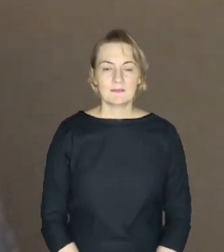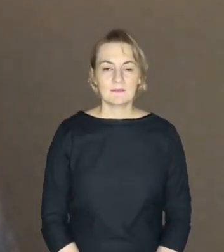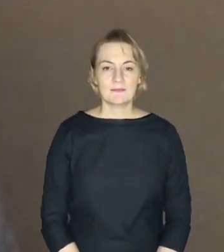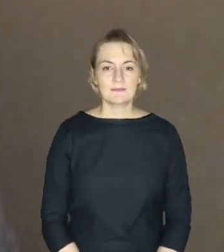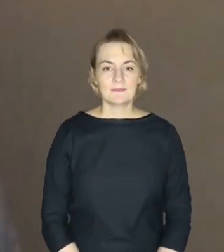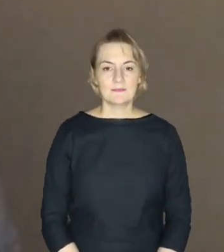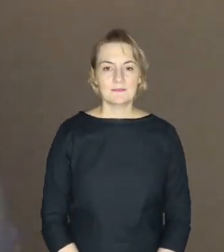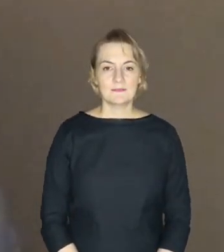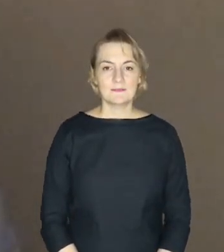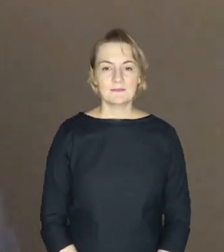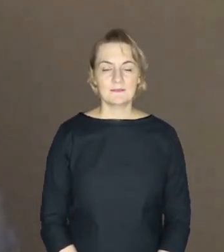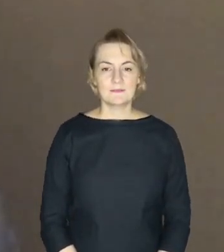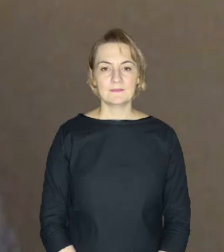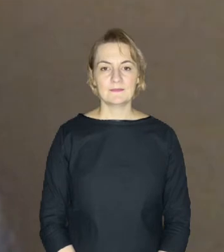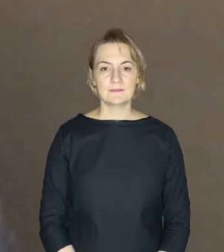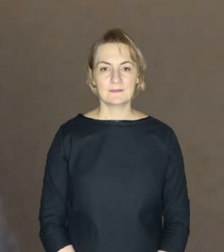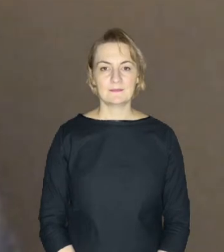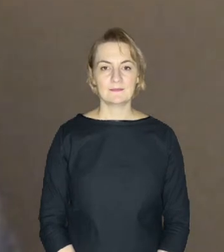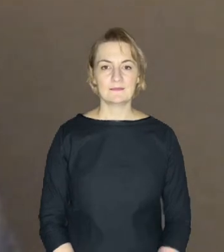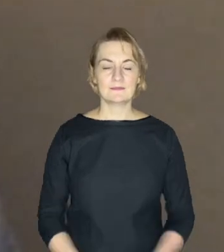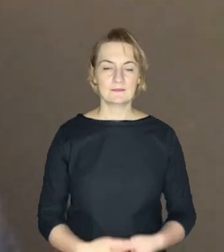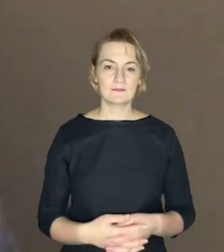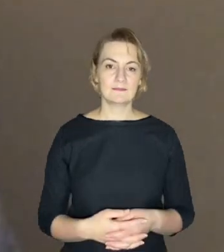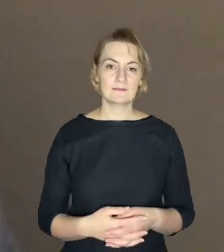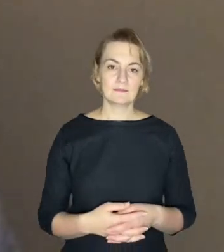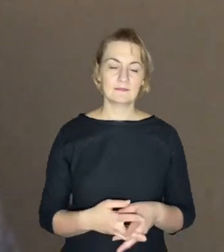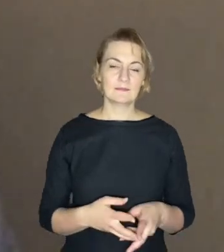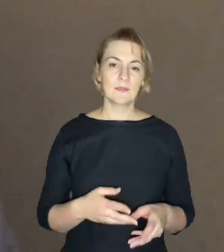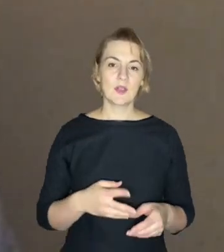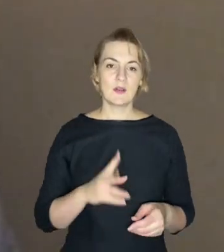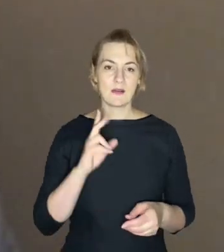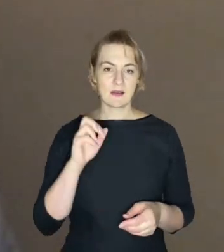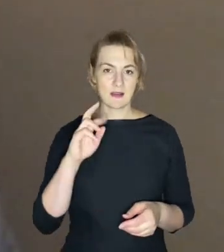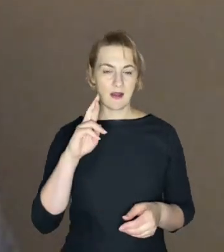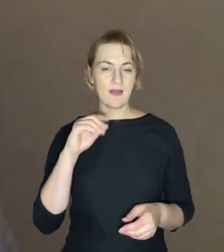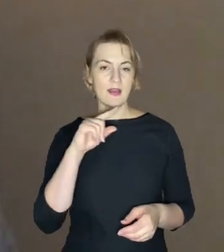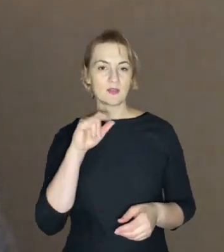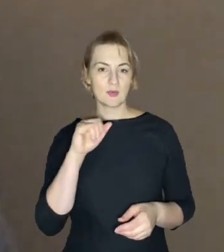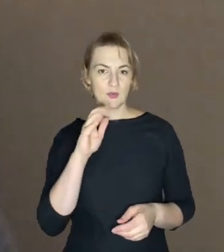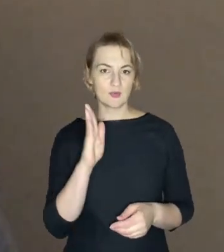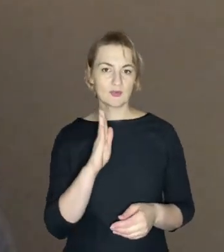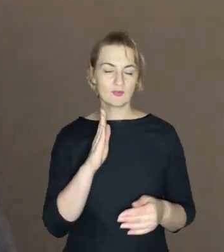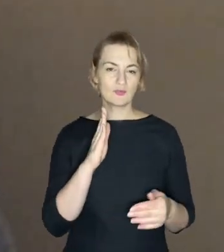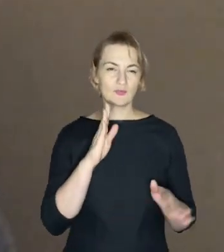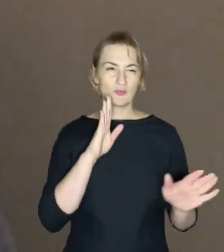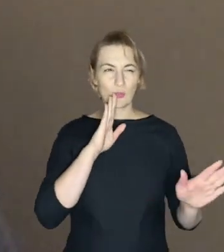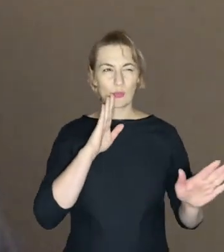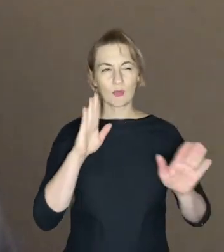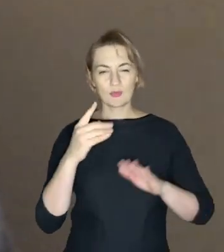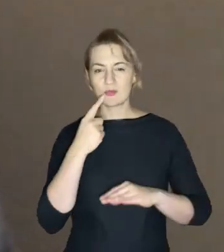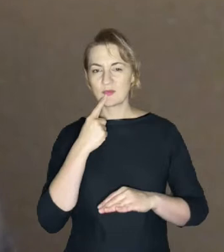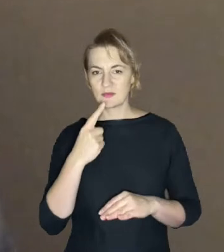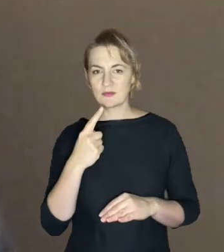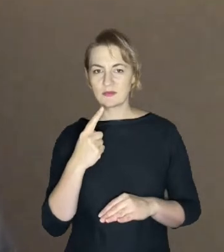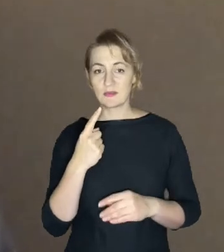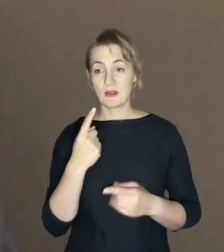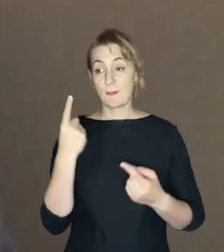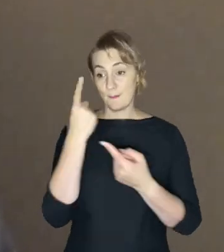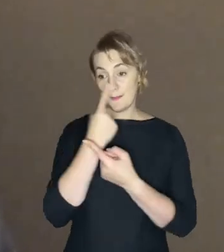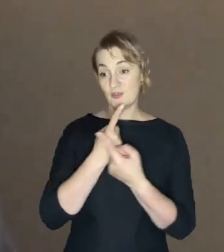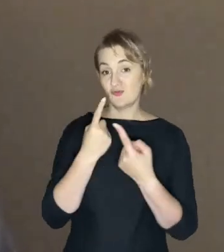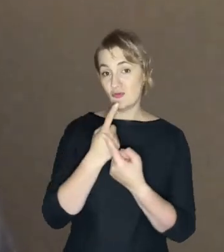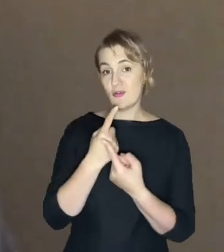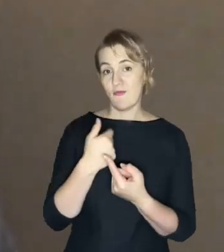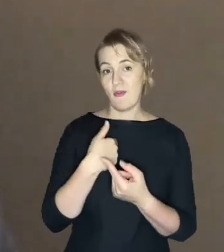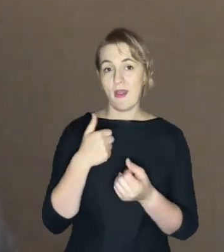prawda, bo to można, to co powiedział Kartezjusz, można sparafrazować jako myślę, że jestem, tak?